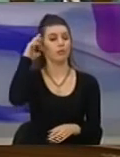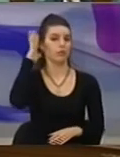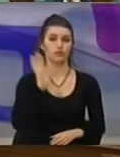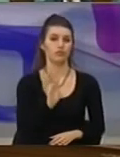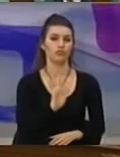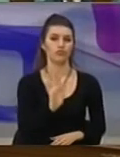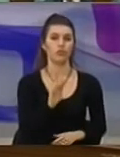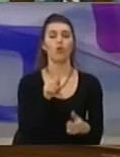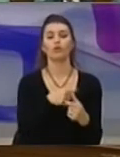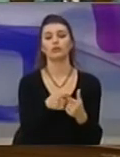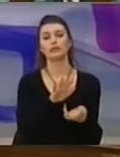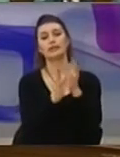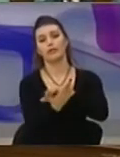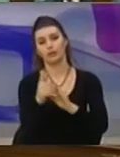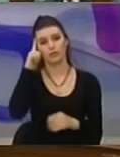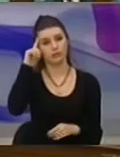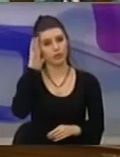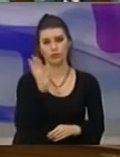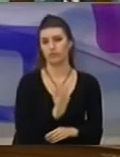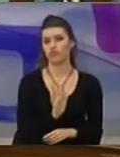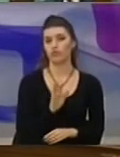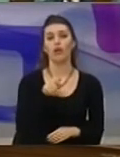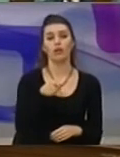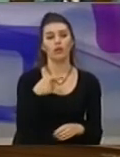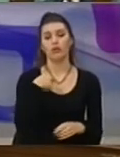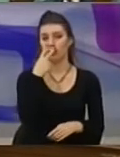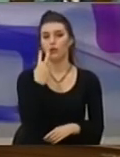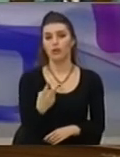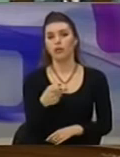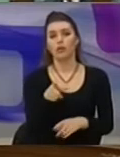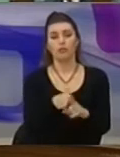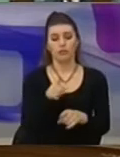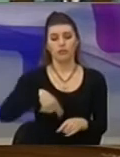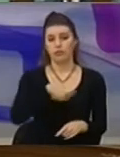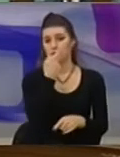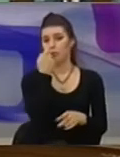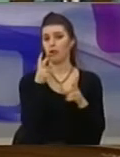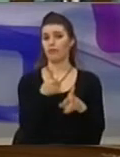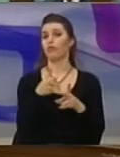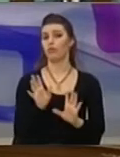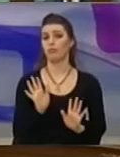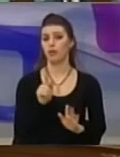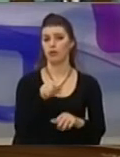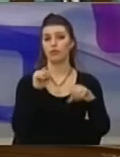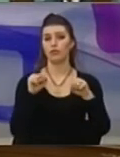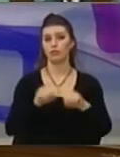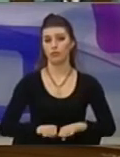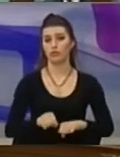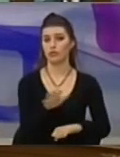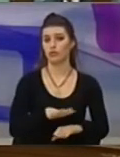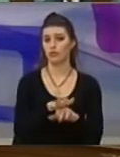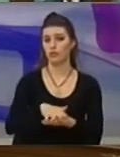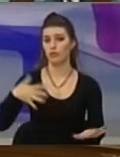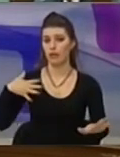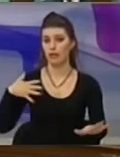zarens kryeministri. Do të ishte fyemje për kuvendin e Republikës Kosovës. Nëse se